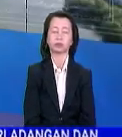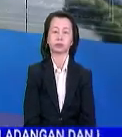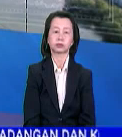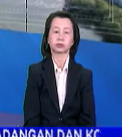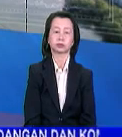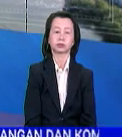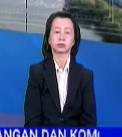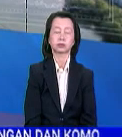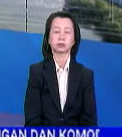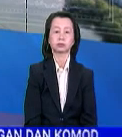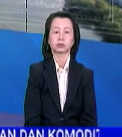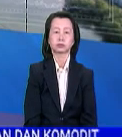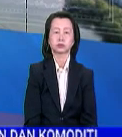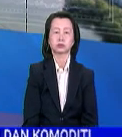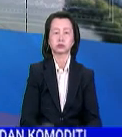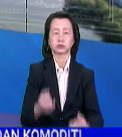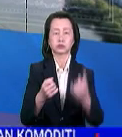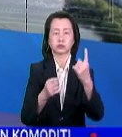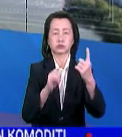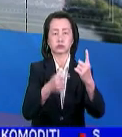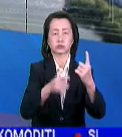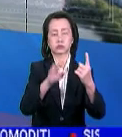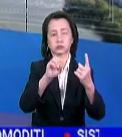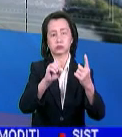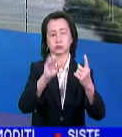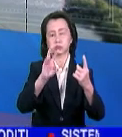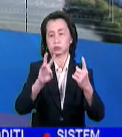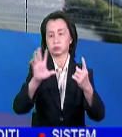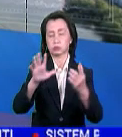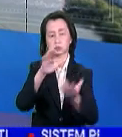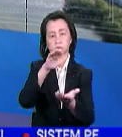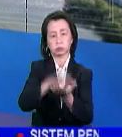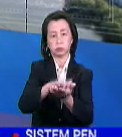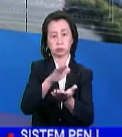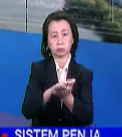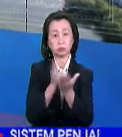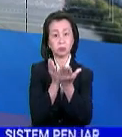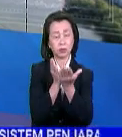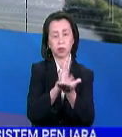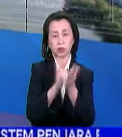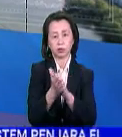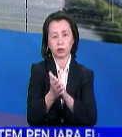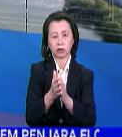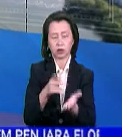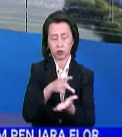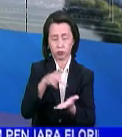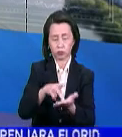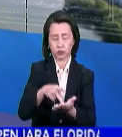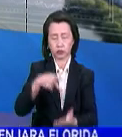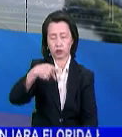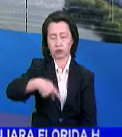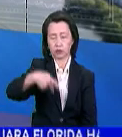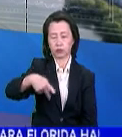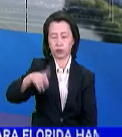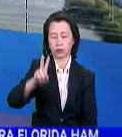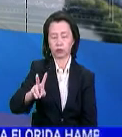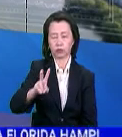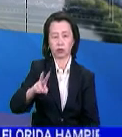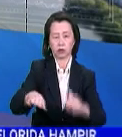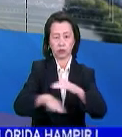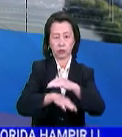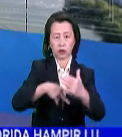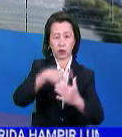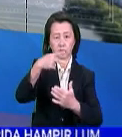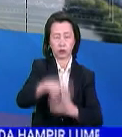Hai sementara itu sebanyak 1075 buah sekolah terlibat dijadikan pusat pemberian vaksin TV dibawah